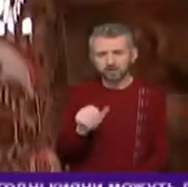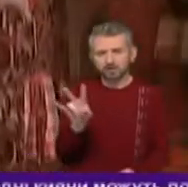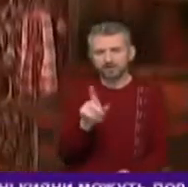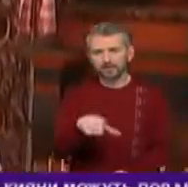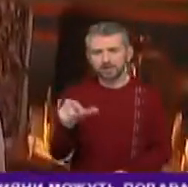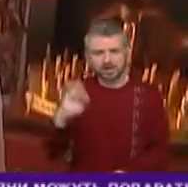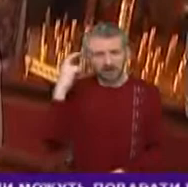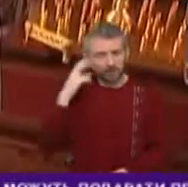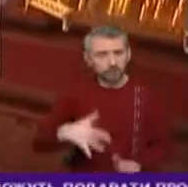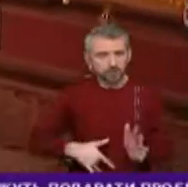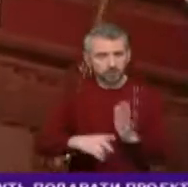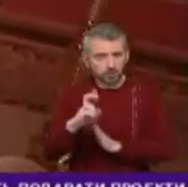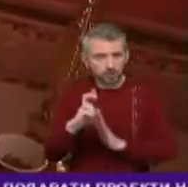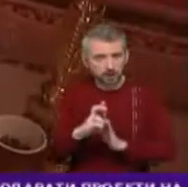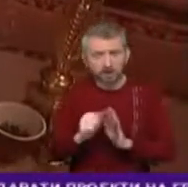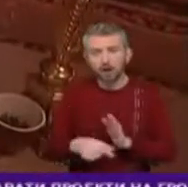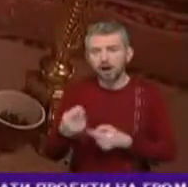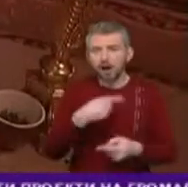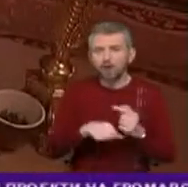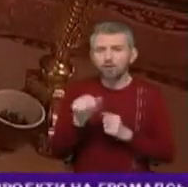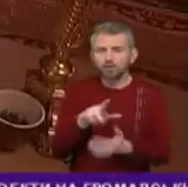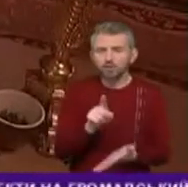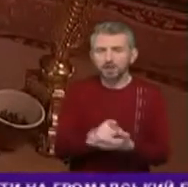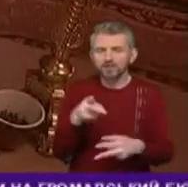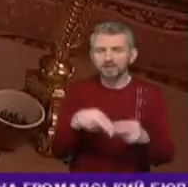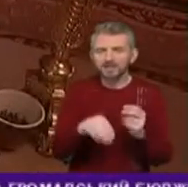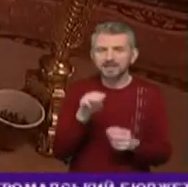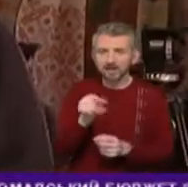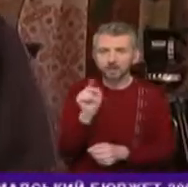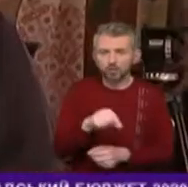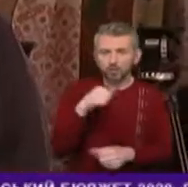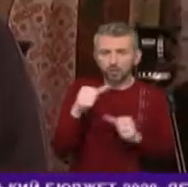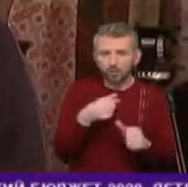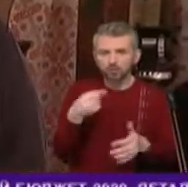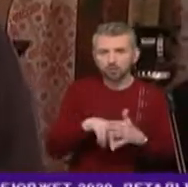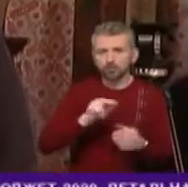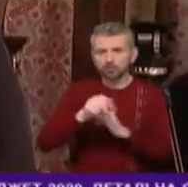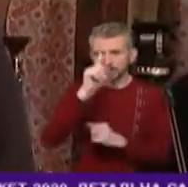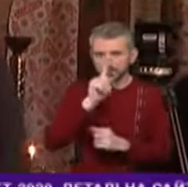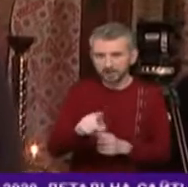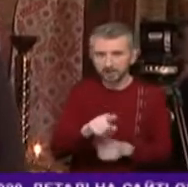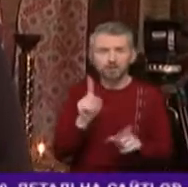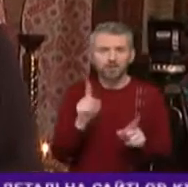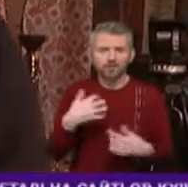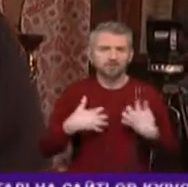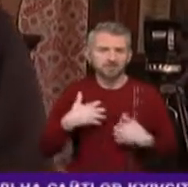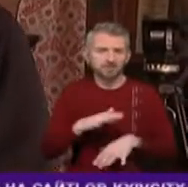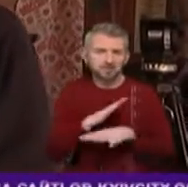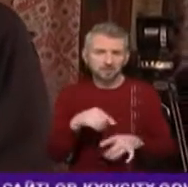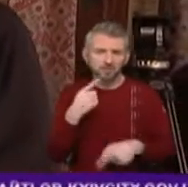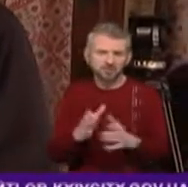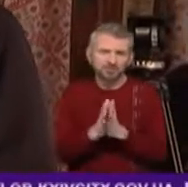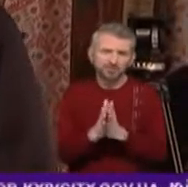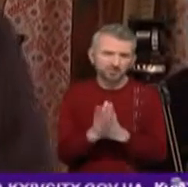священики Києво-Печерської лаври, а повернути мали в кінці травня того ж року, тобто за місяць. Однак не квапилися і постійно